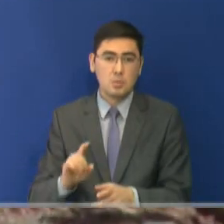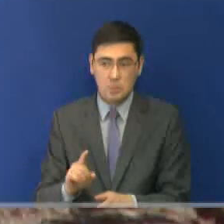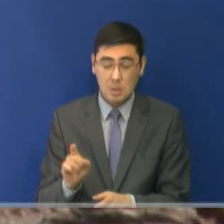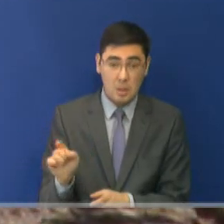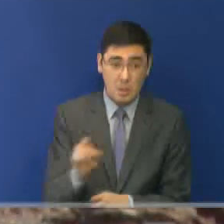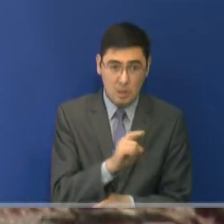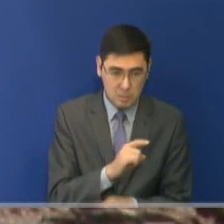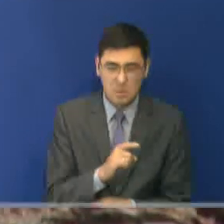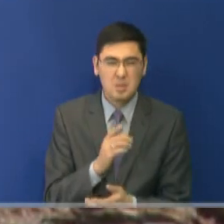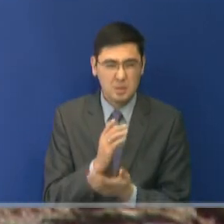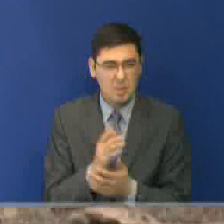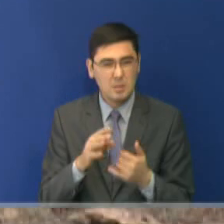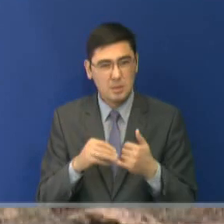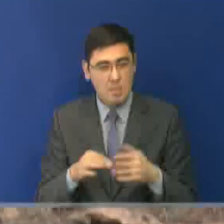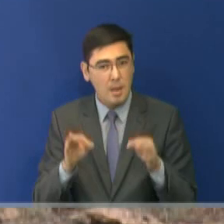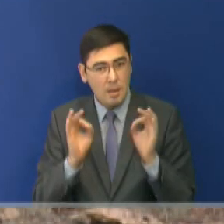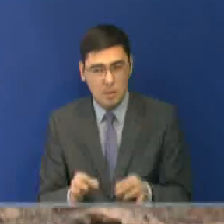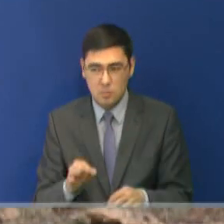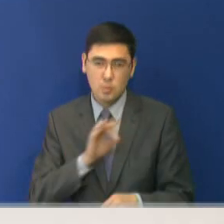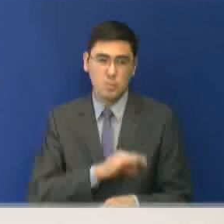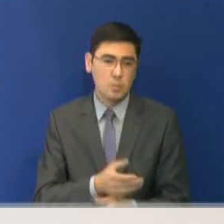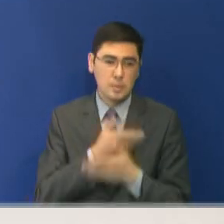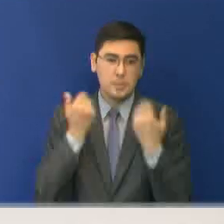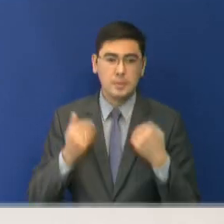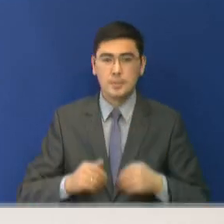из них не используют земли по целевому назначению.